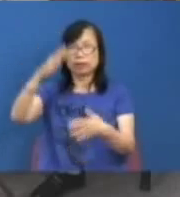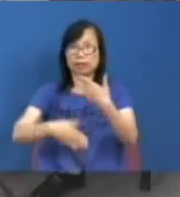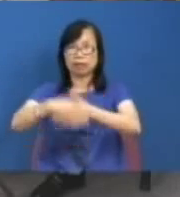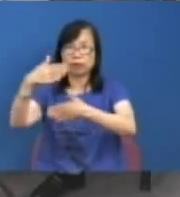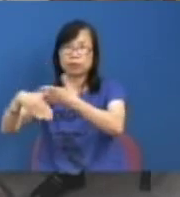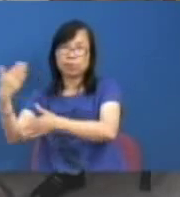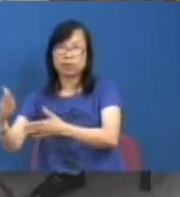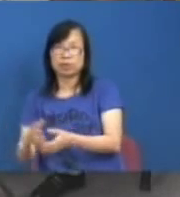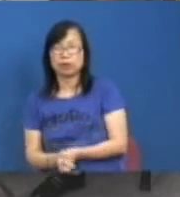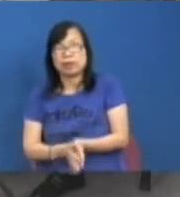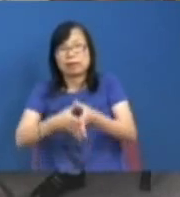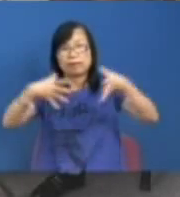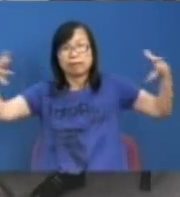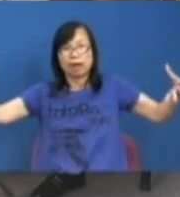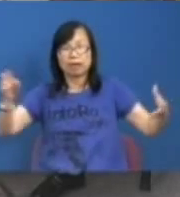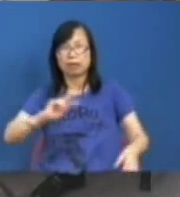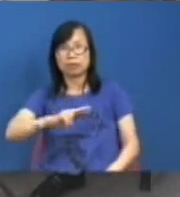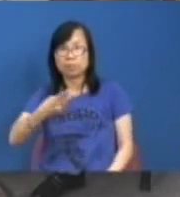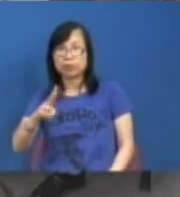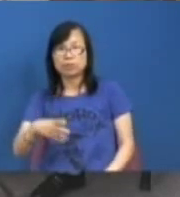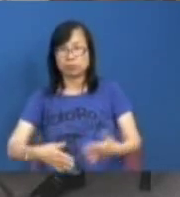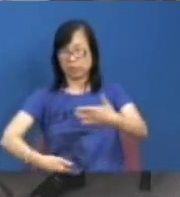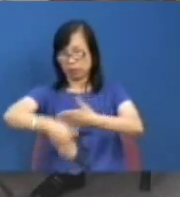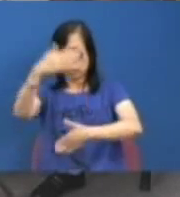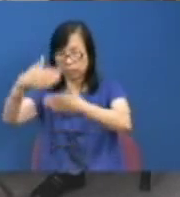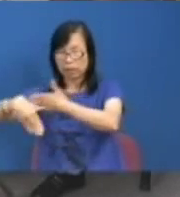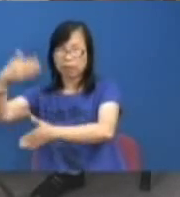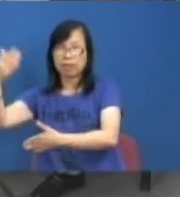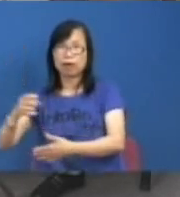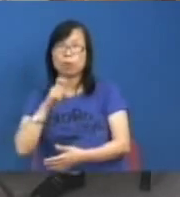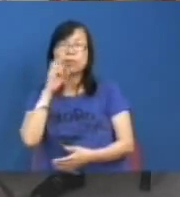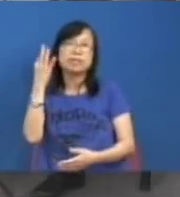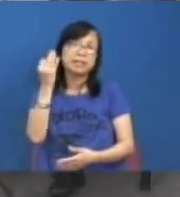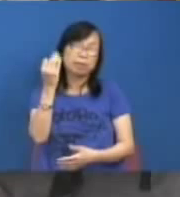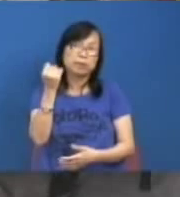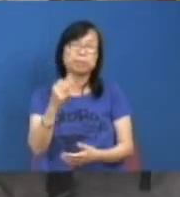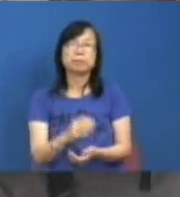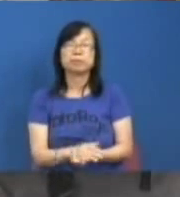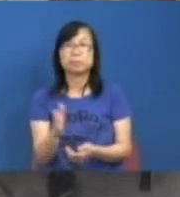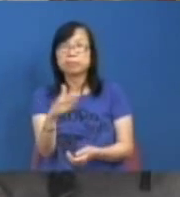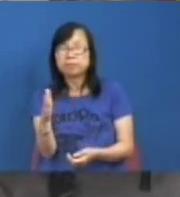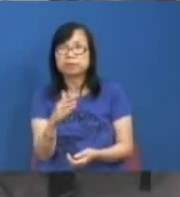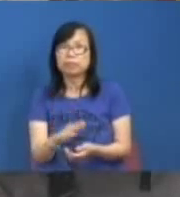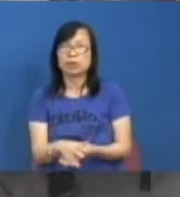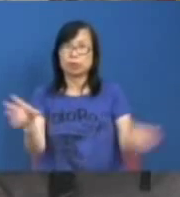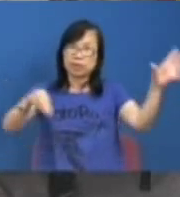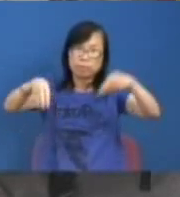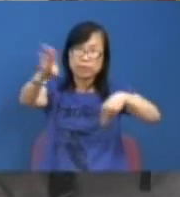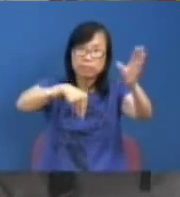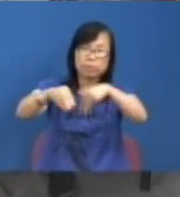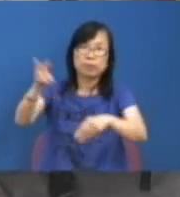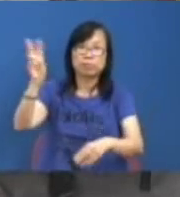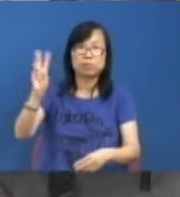大型的改動，因為如果一棟大廈三十幾層，它收集到那個雨水或